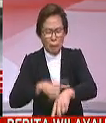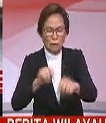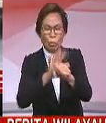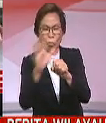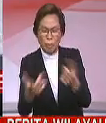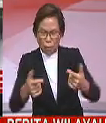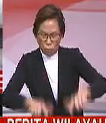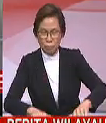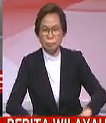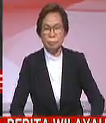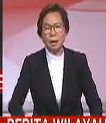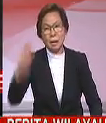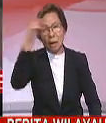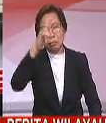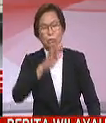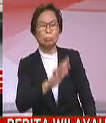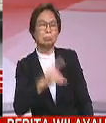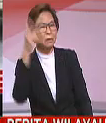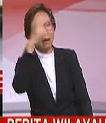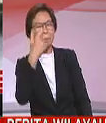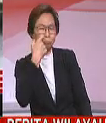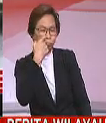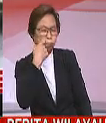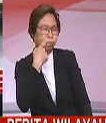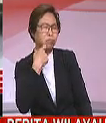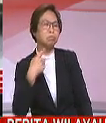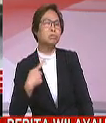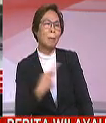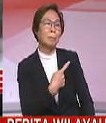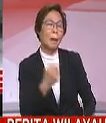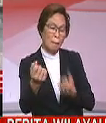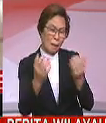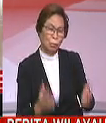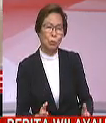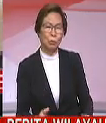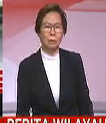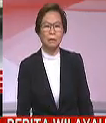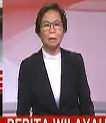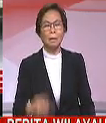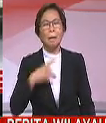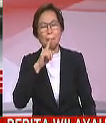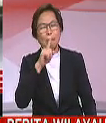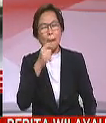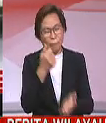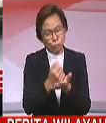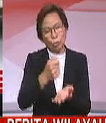lah. Mungkin jangan simpati kami orang tu, kami minta benar-benar lah bantuan tu